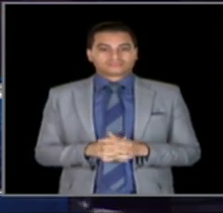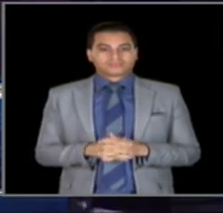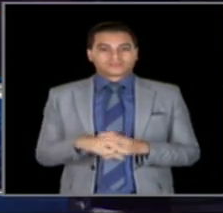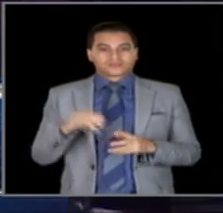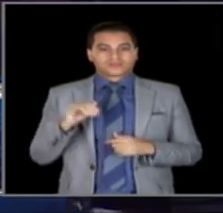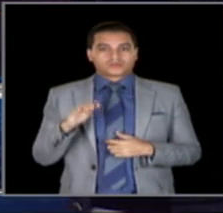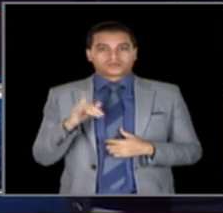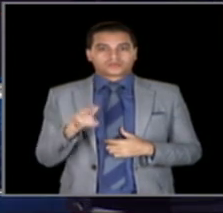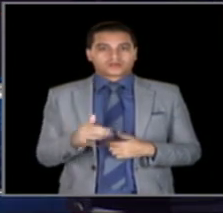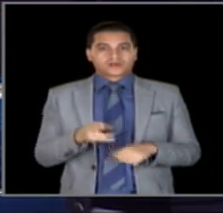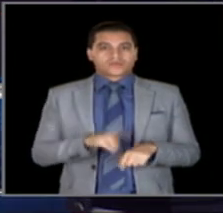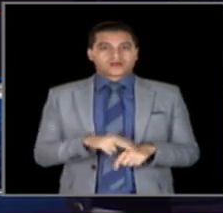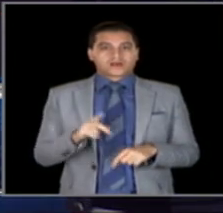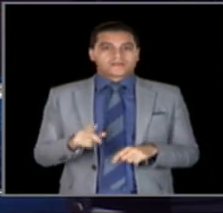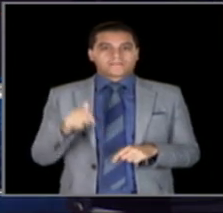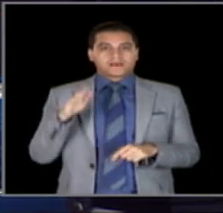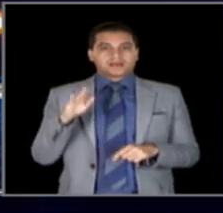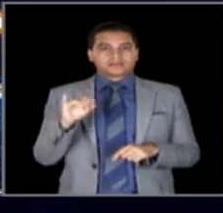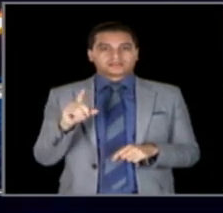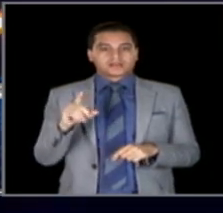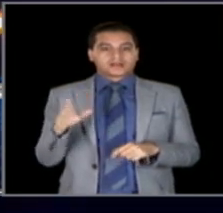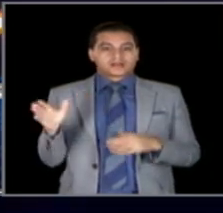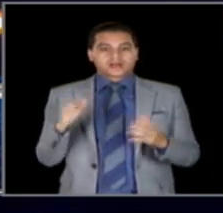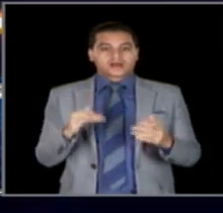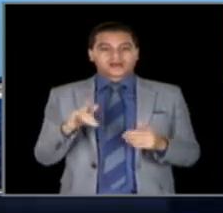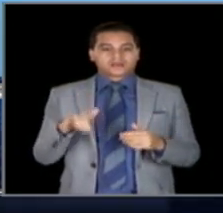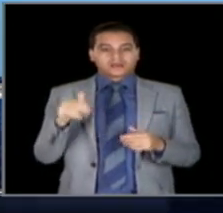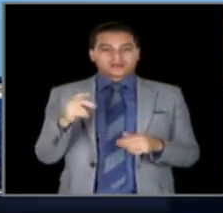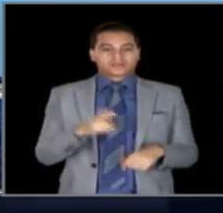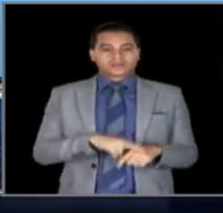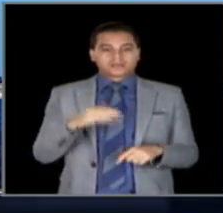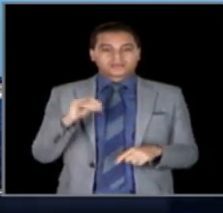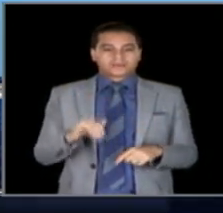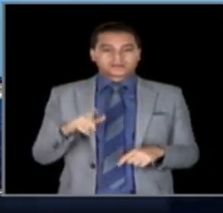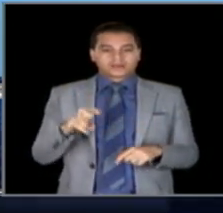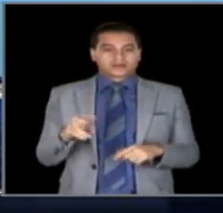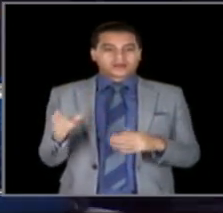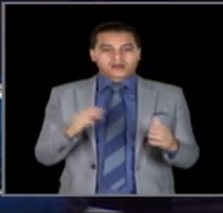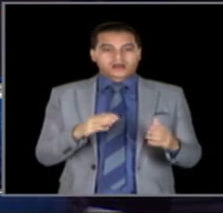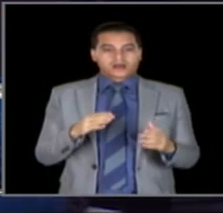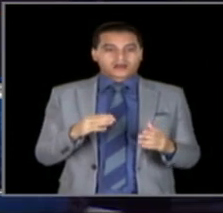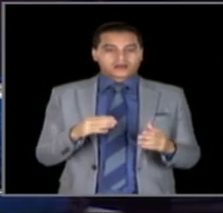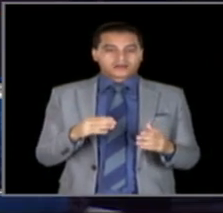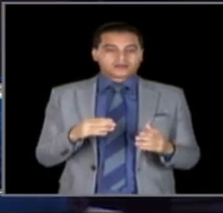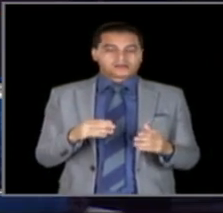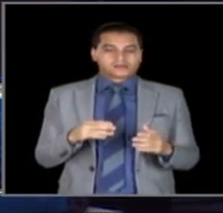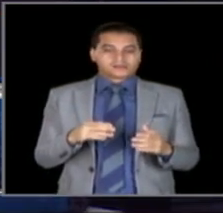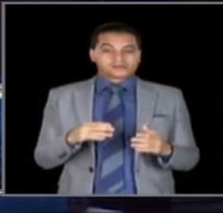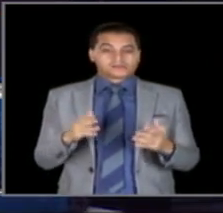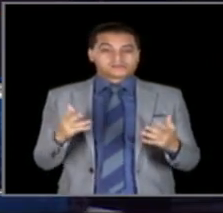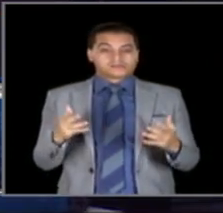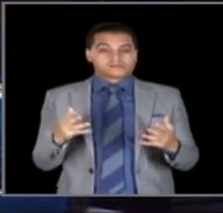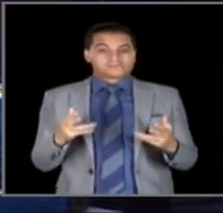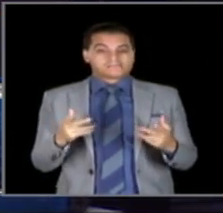يسرى وباسل خياط وجميلة عوض. هما كلهم في دماغي والاسم بس طاير. وسنتيا